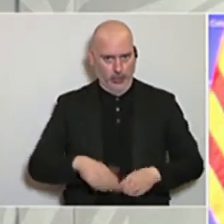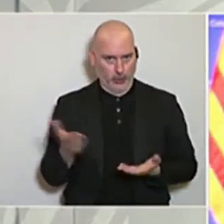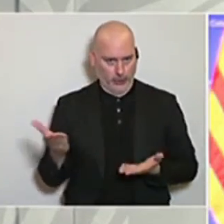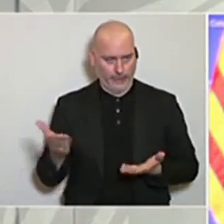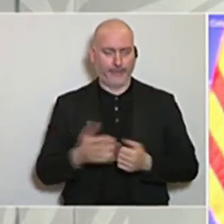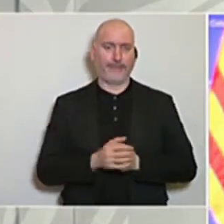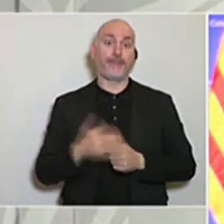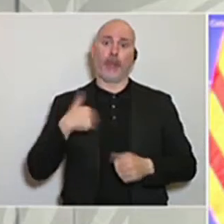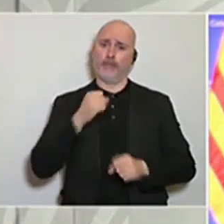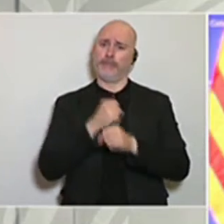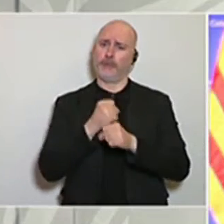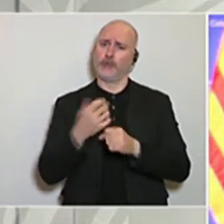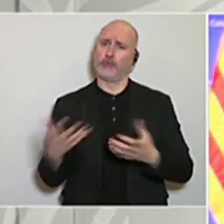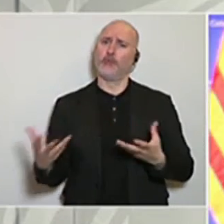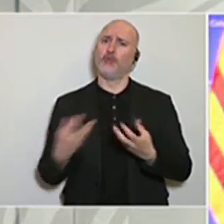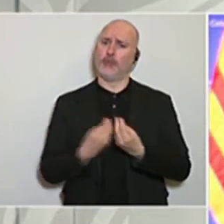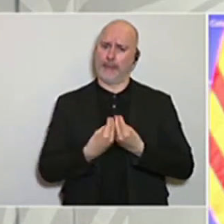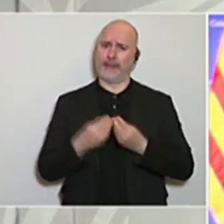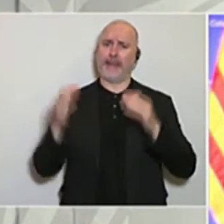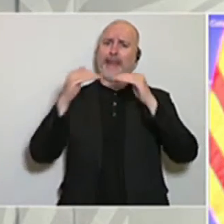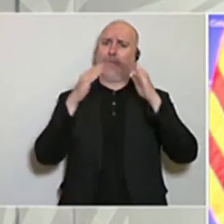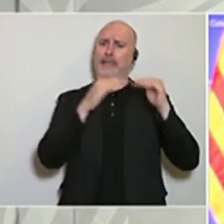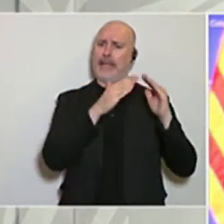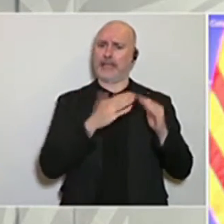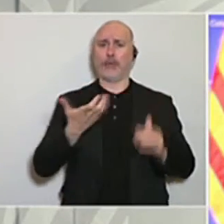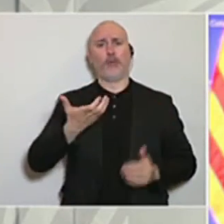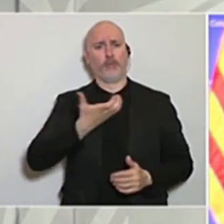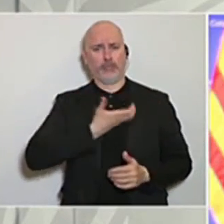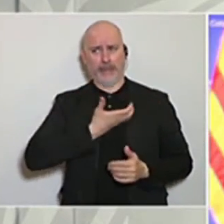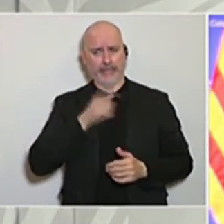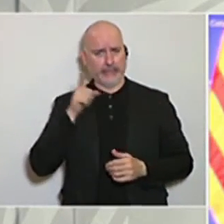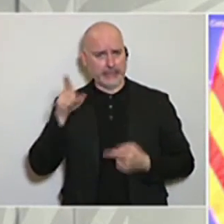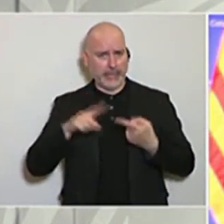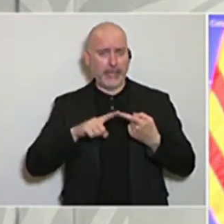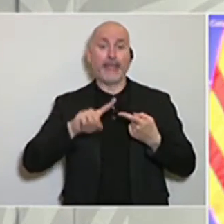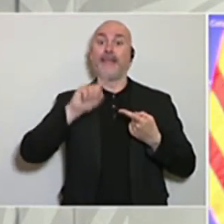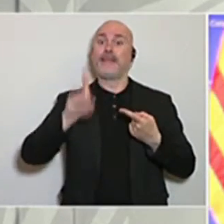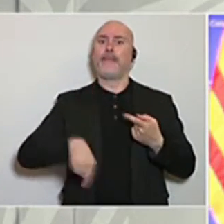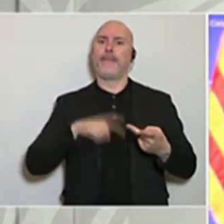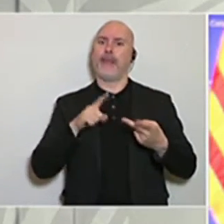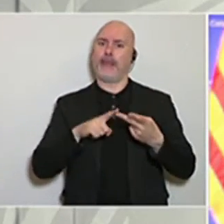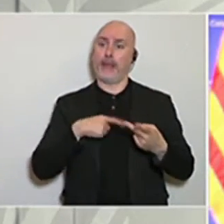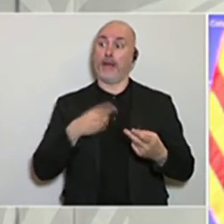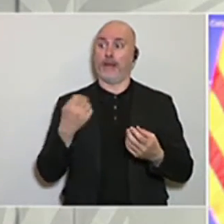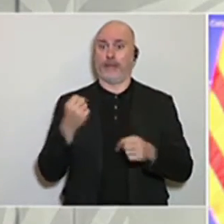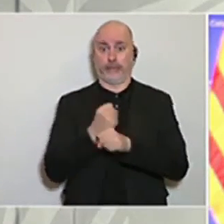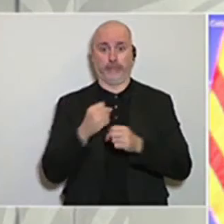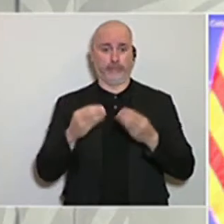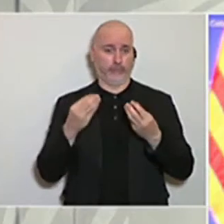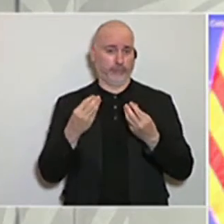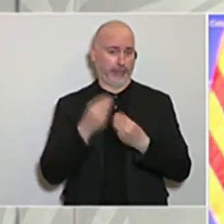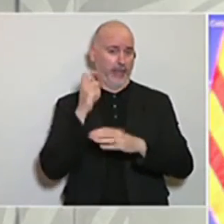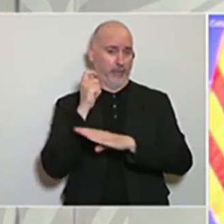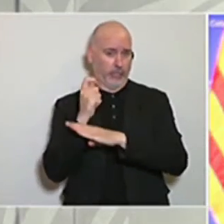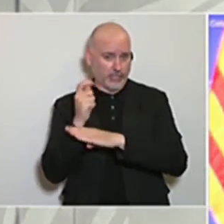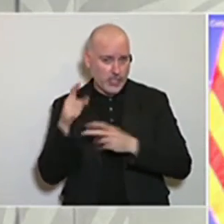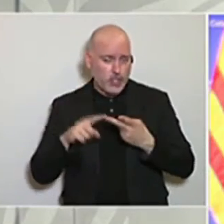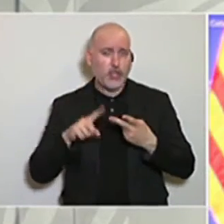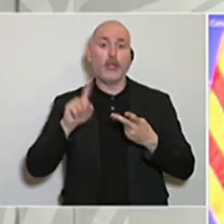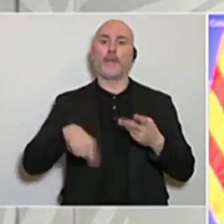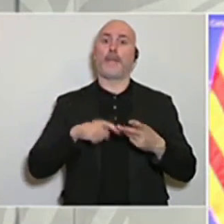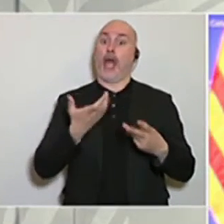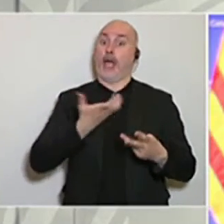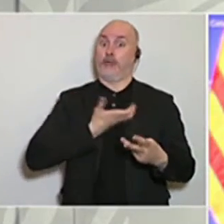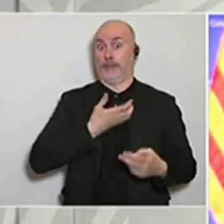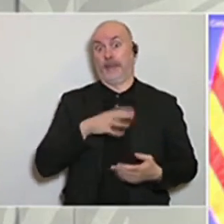treballant conjuntament amb les entitats municipalistes, ho estem treballant conjuntament amb les diputacions, ho estem treballant conjuntament amb